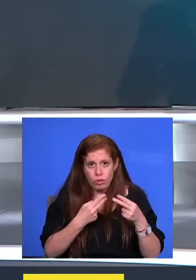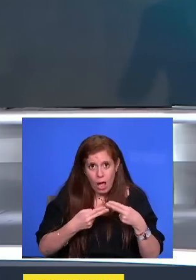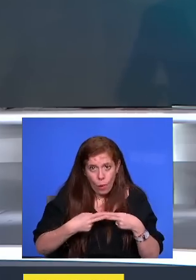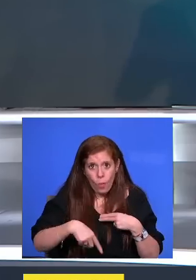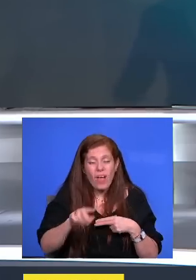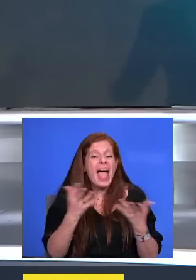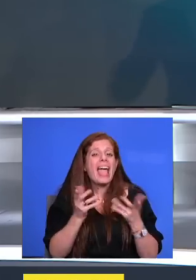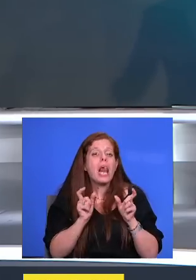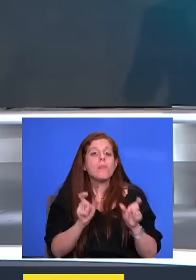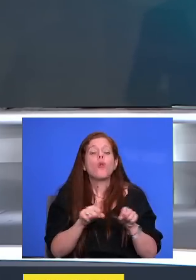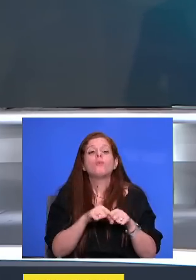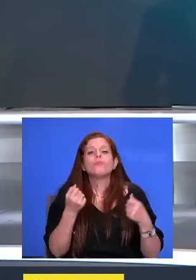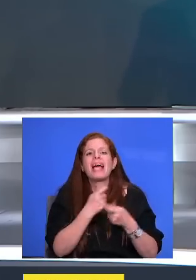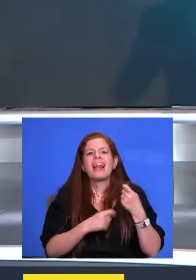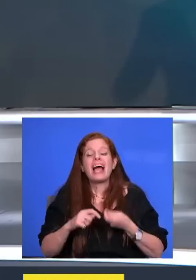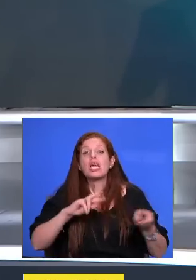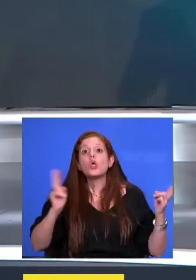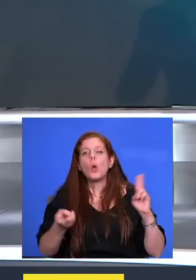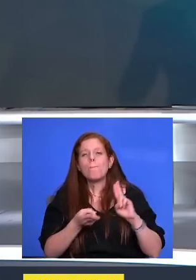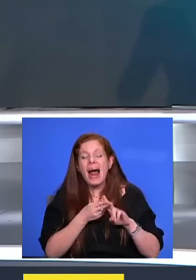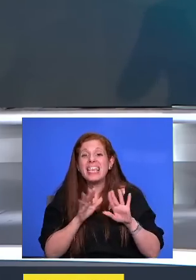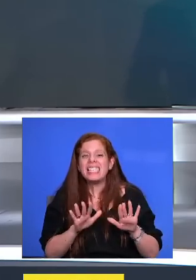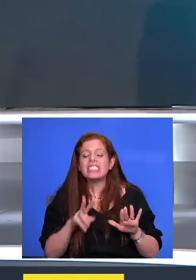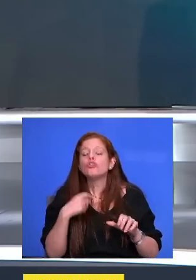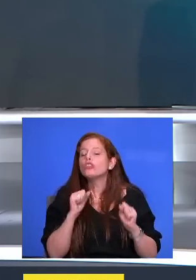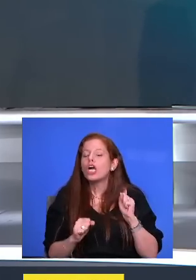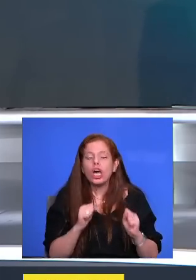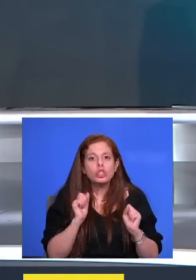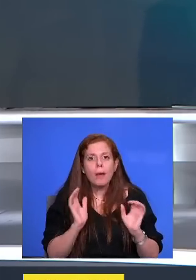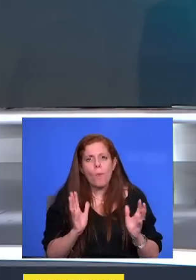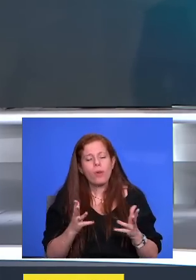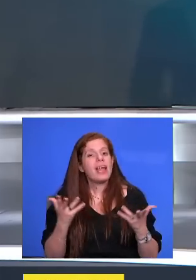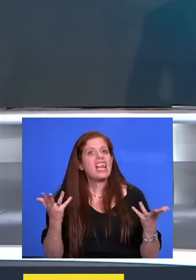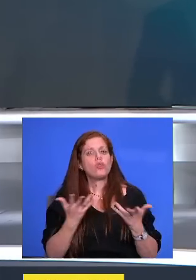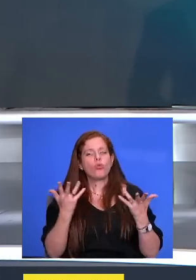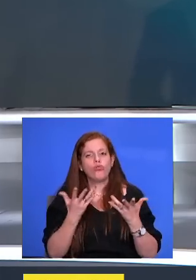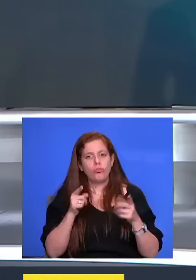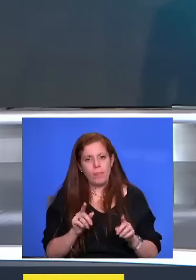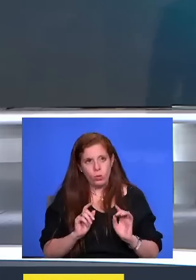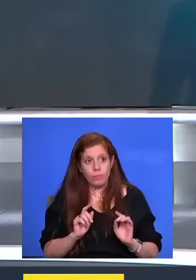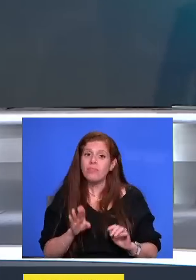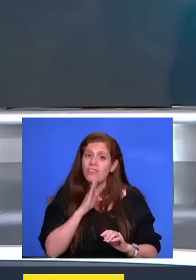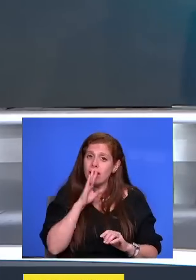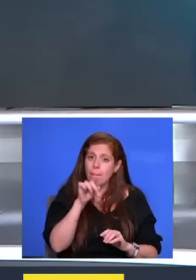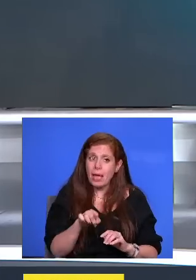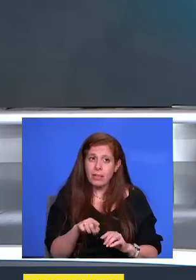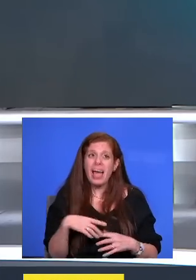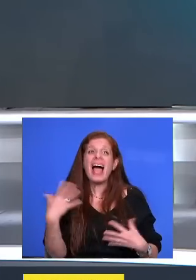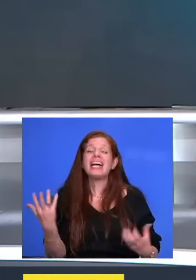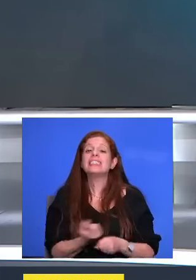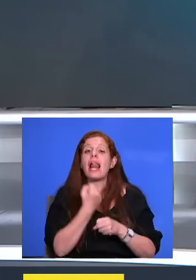למנוע משבר כלכלי גלובלי כזה שיהיה קשה מאוד מאוד להתאושש ממנו. והנה הבעיה, הצלת